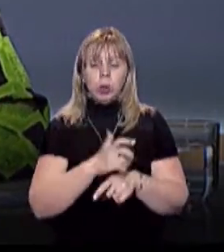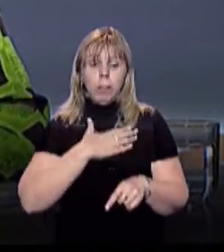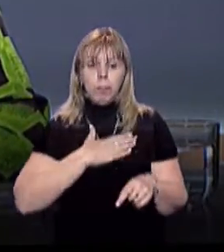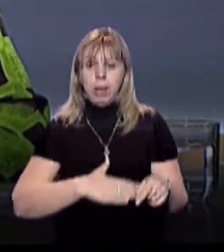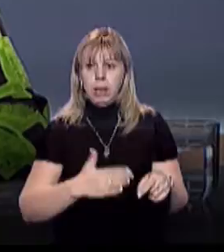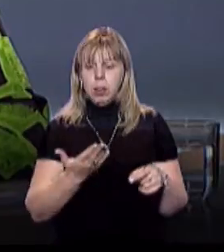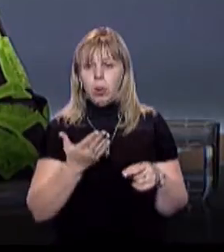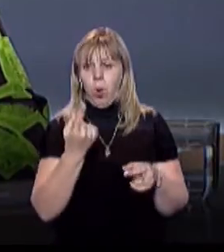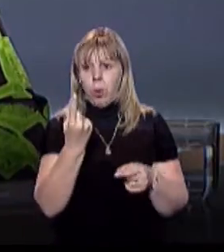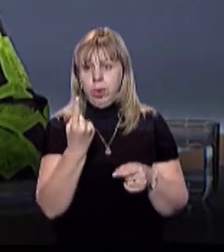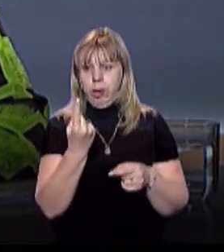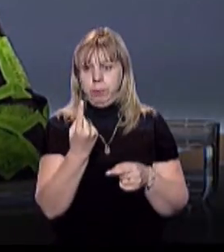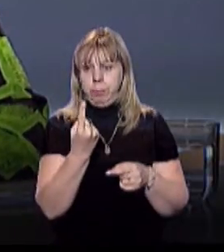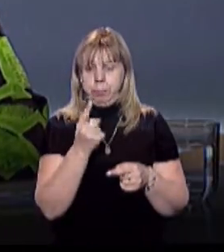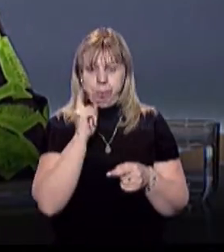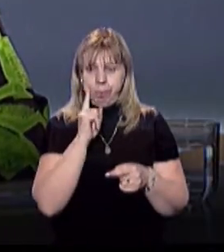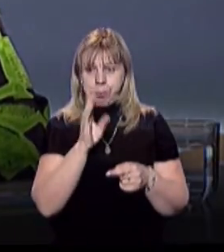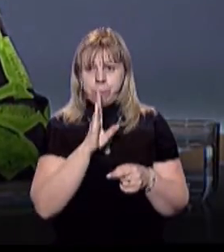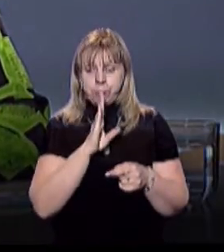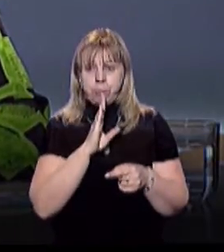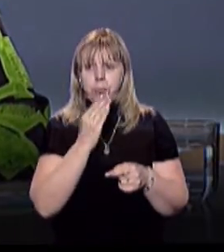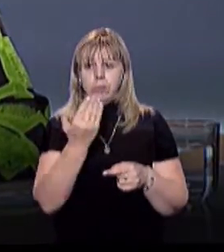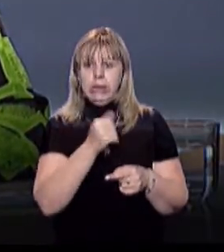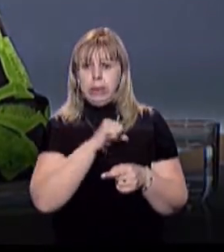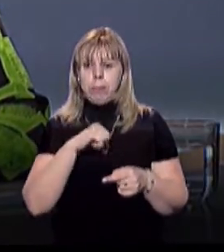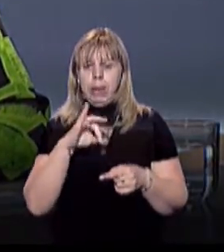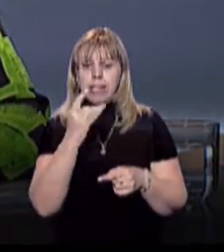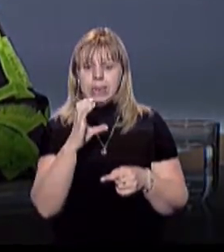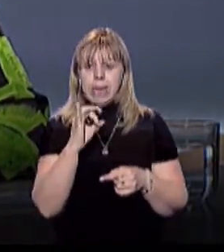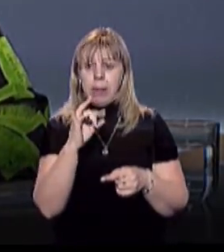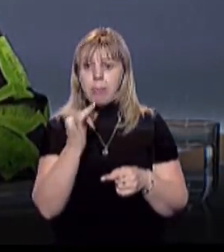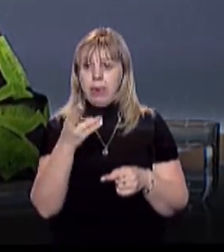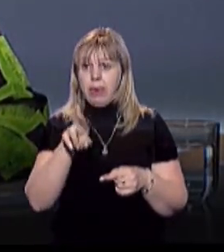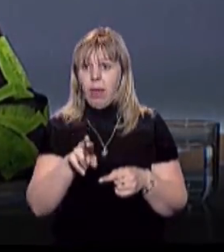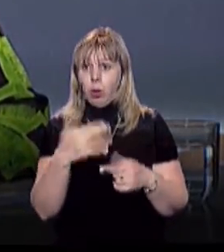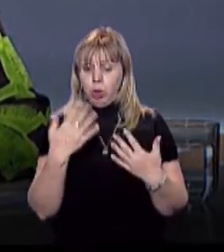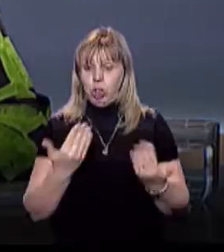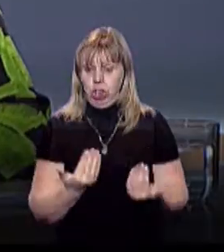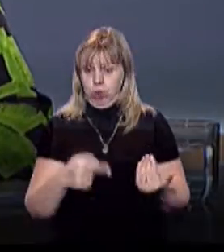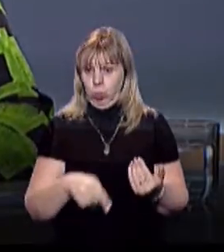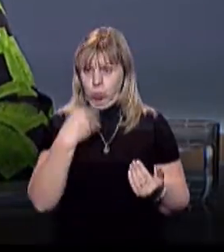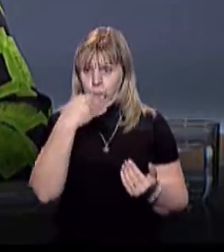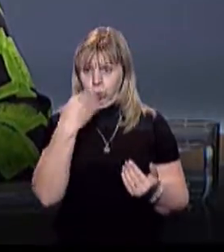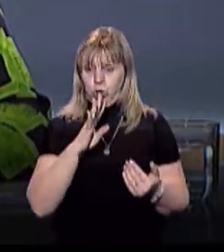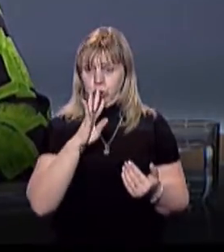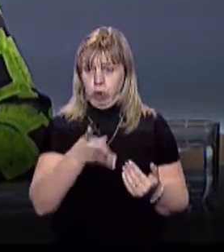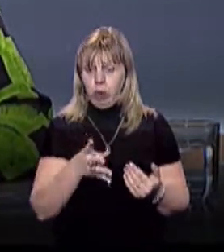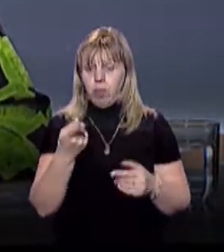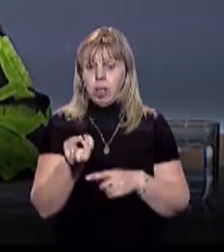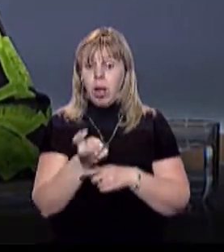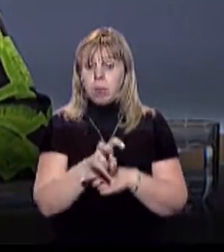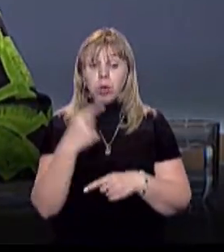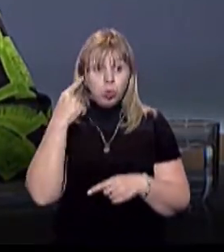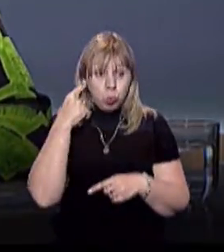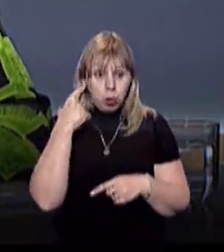приємно, одна молода жінка, вона сама з Сербії, проживає уже 4 роки в Ужгороді. Вона прийшла, почула за